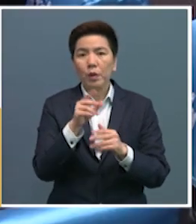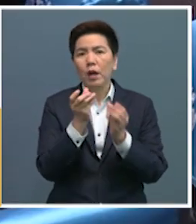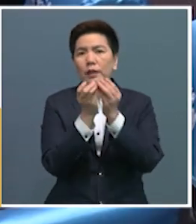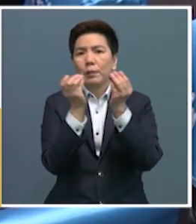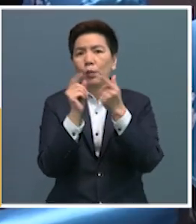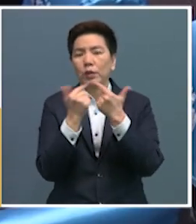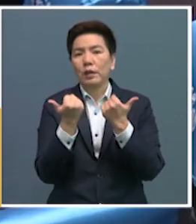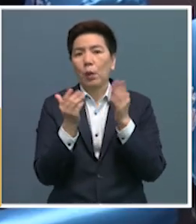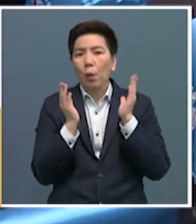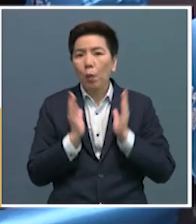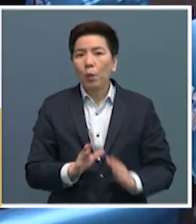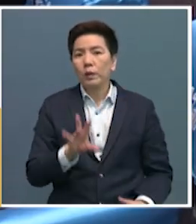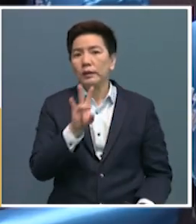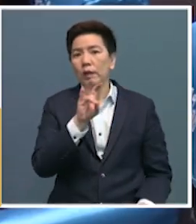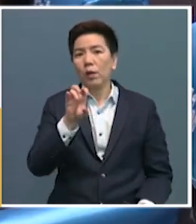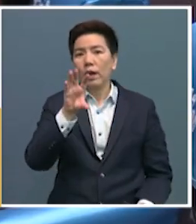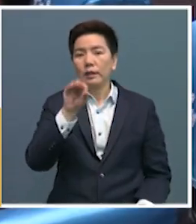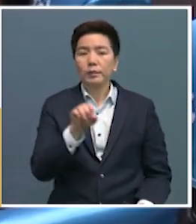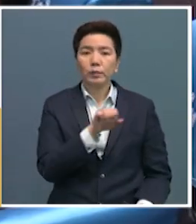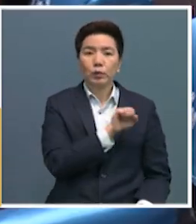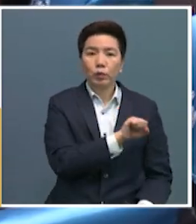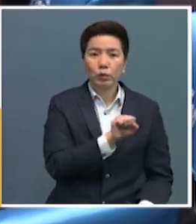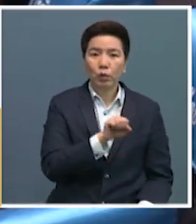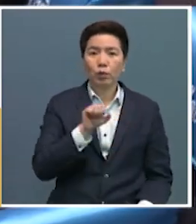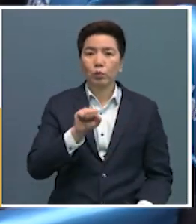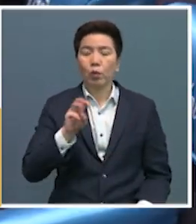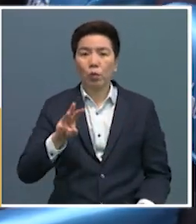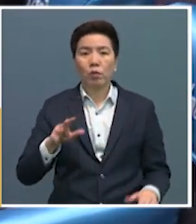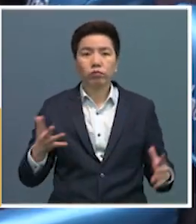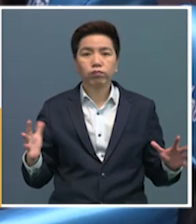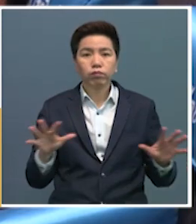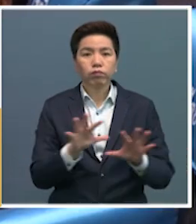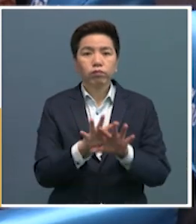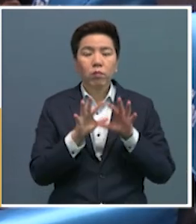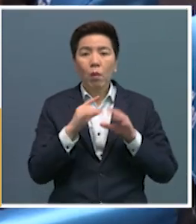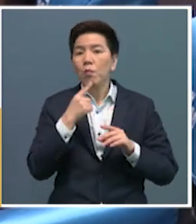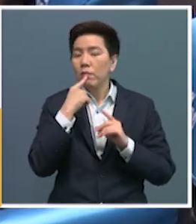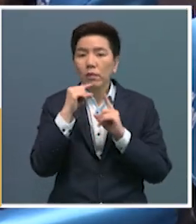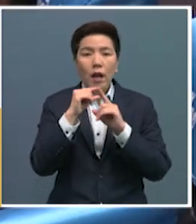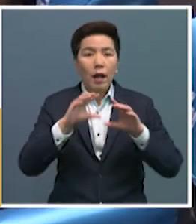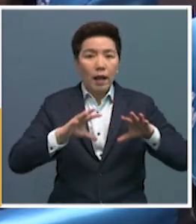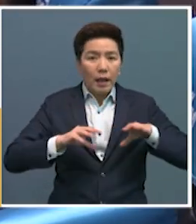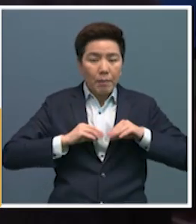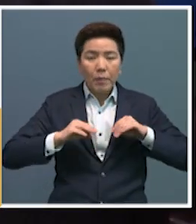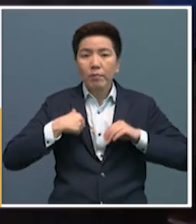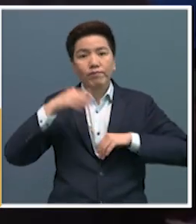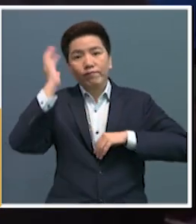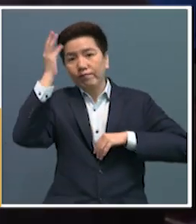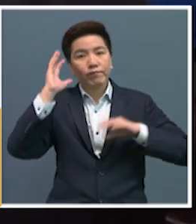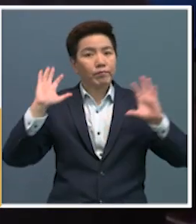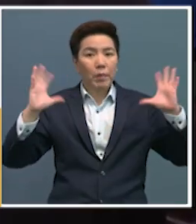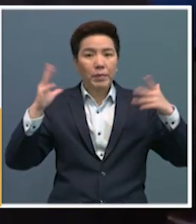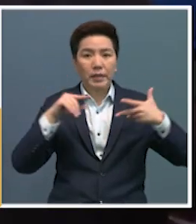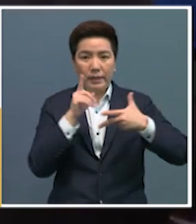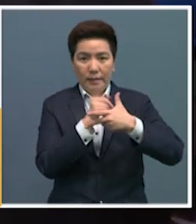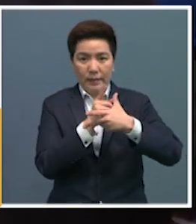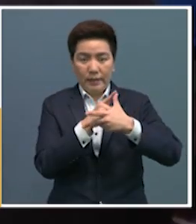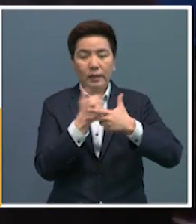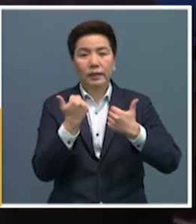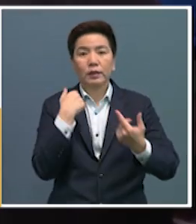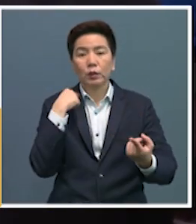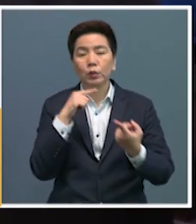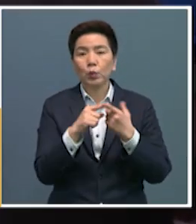รัฐสภา 750คนโบสถ์ว่ารับหรือไม่รับเท่านั้นจะไม่ได้มีการอภิปรายเกิดขึ้นนะคะ